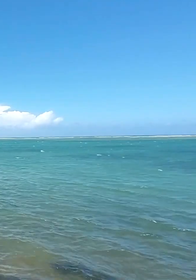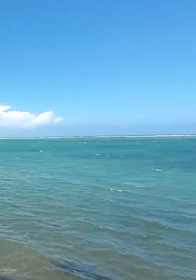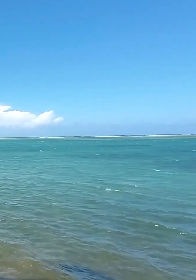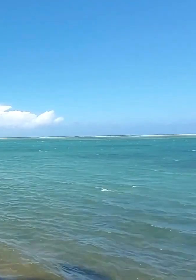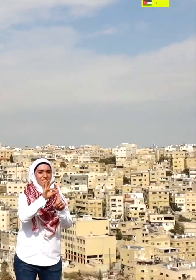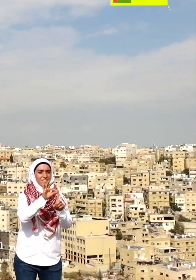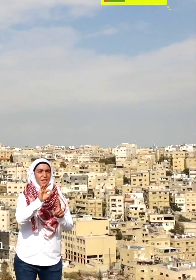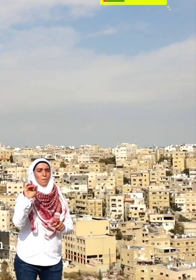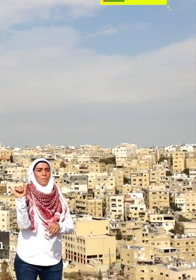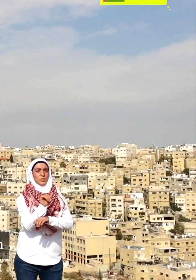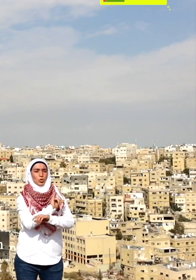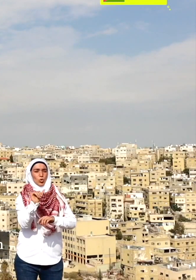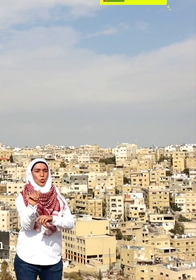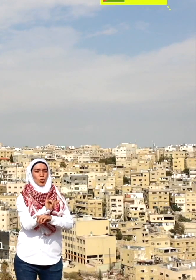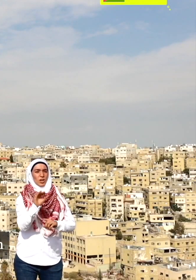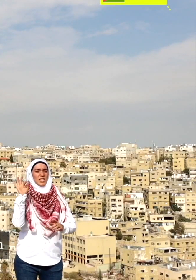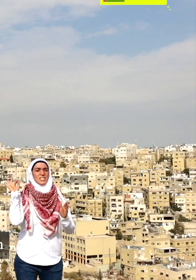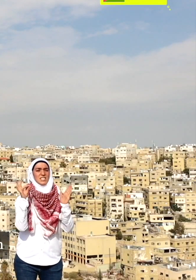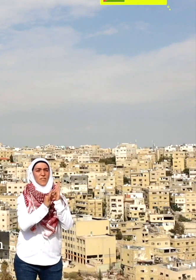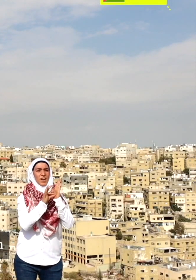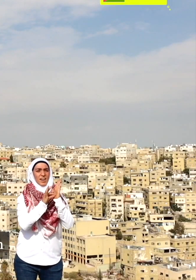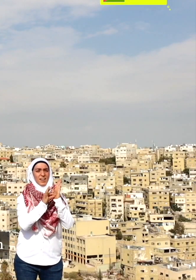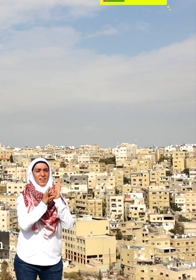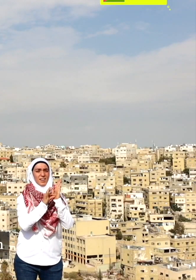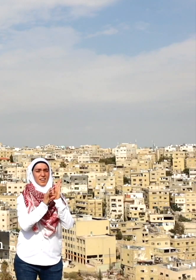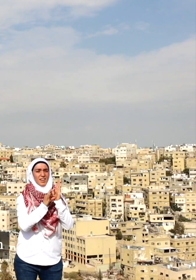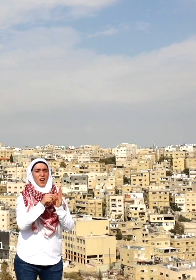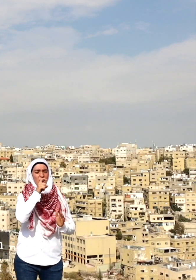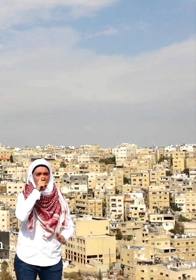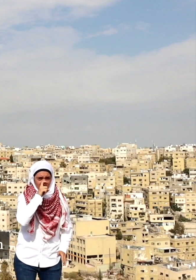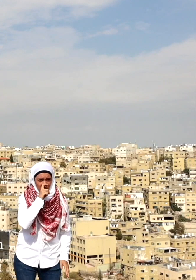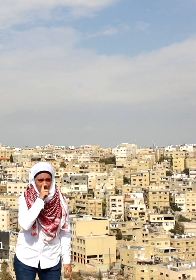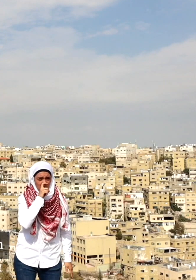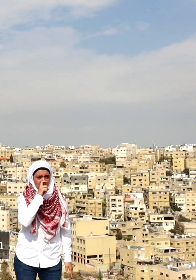aim, zero project, the dignity of man.